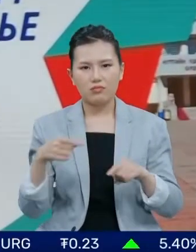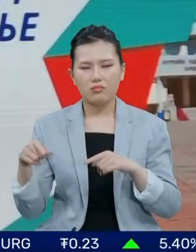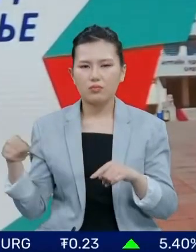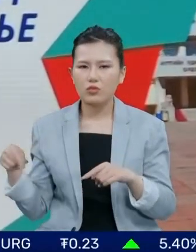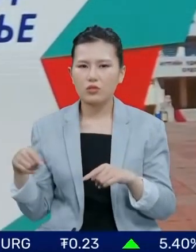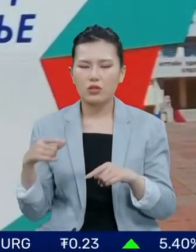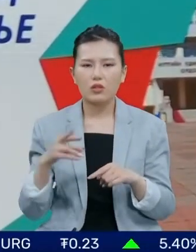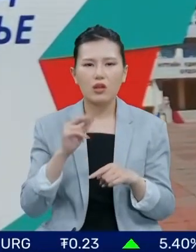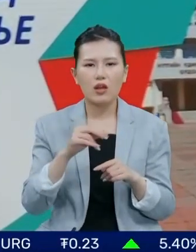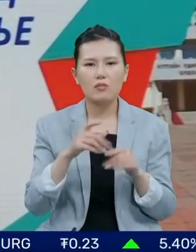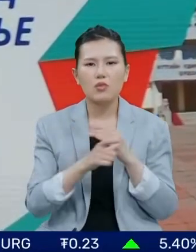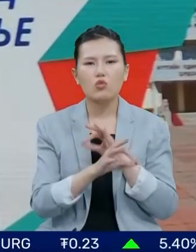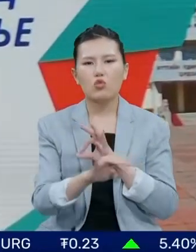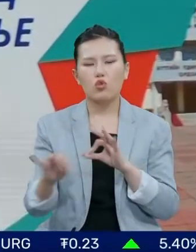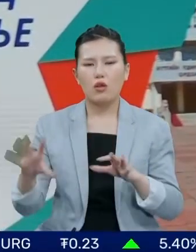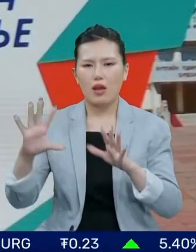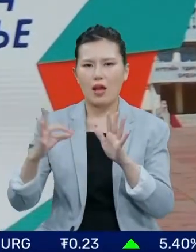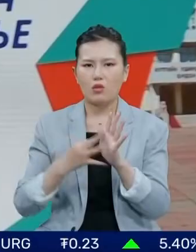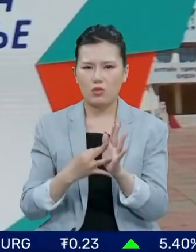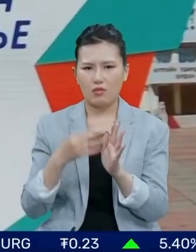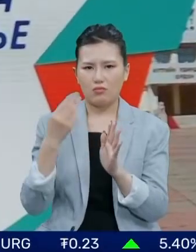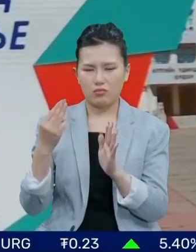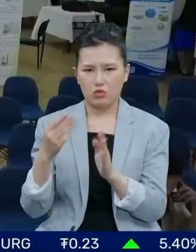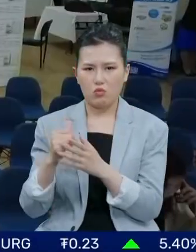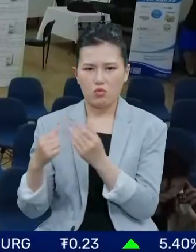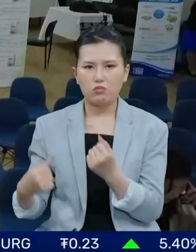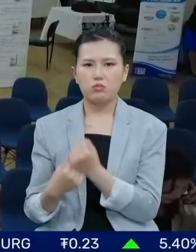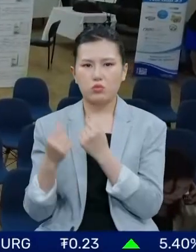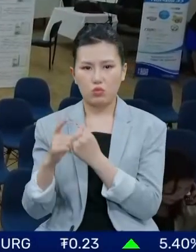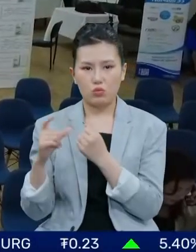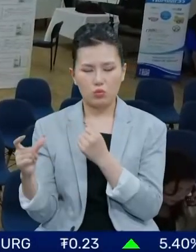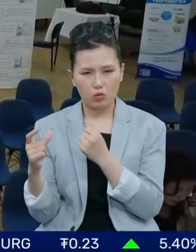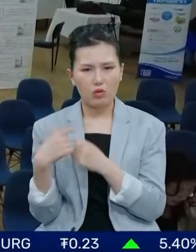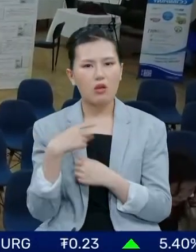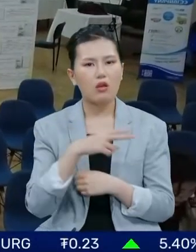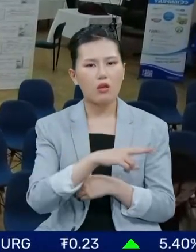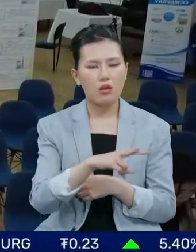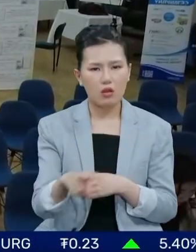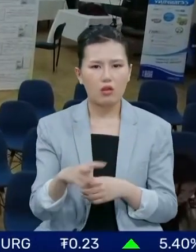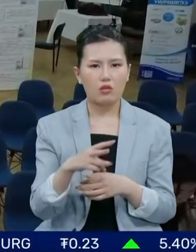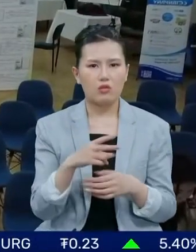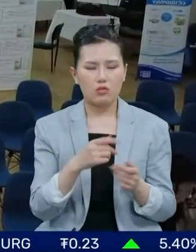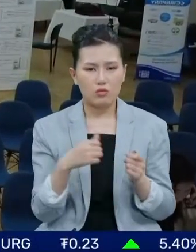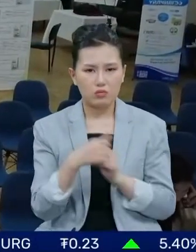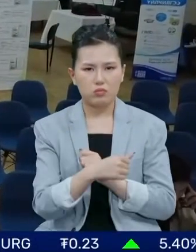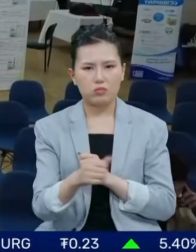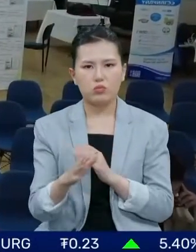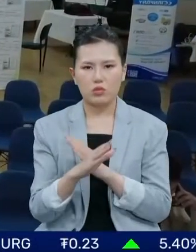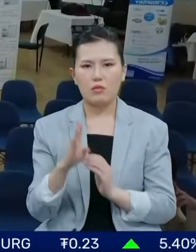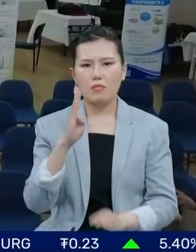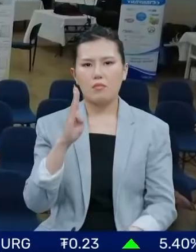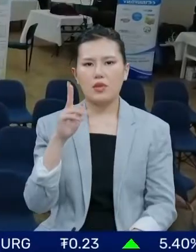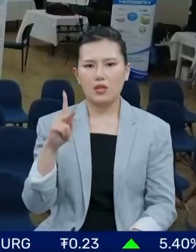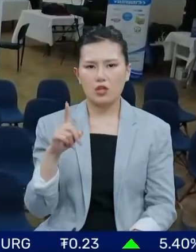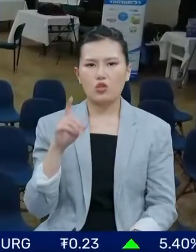оруулагч, орхон амиг шинэ боломж, шинэ технологи нэвтрүүлэх амбицтайгаар энэхүү арга хэмжээнд оролцлоо. Эндээс BK Holding